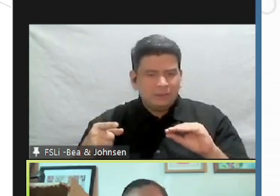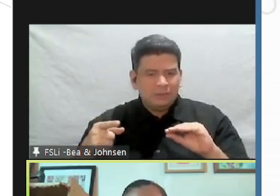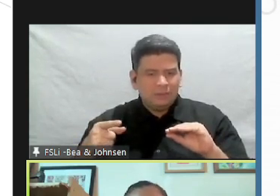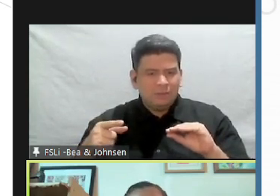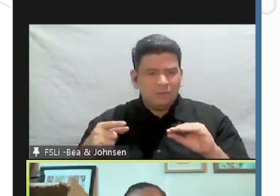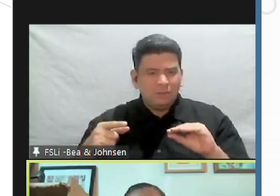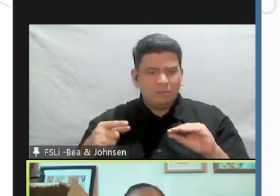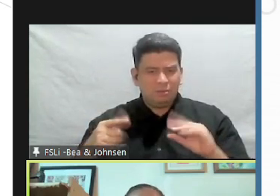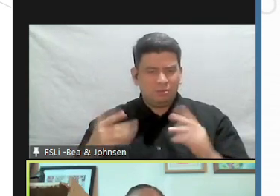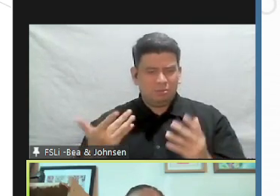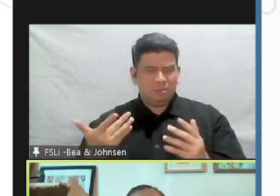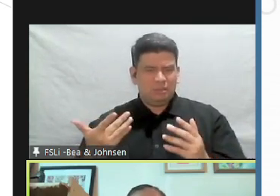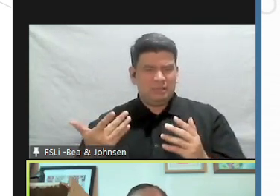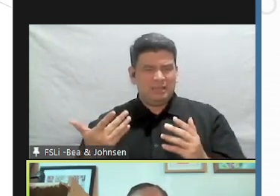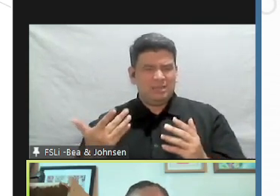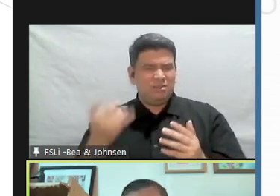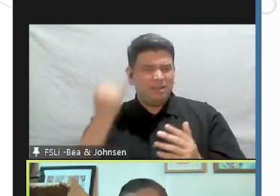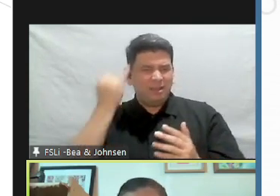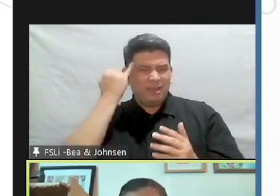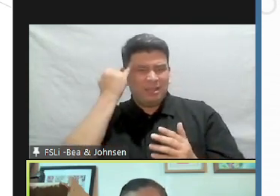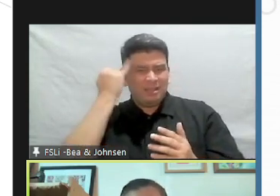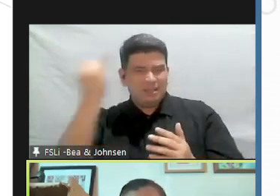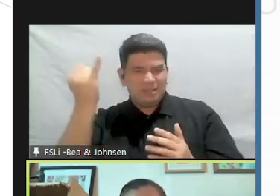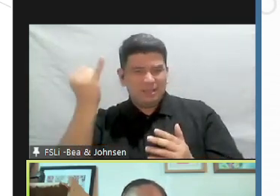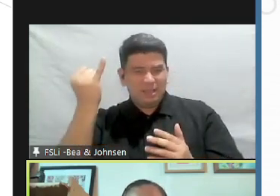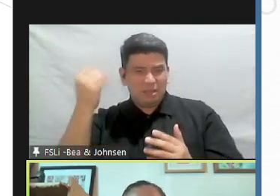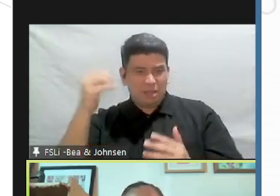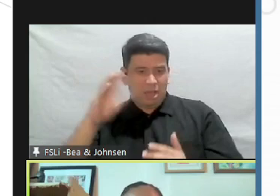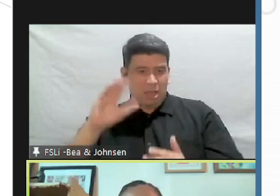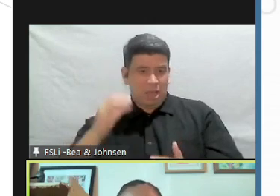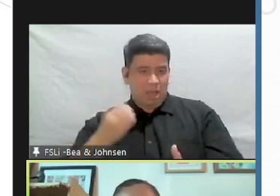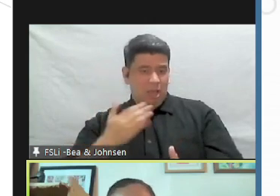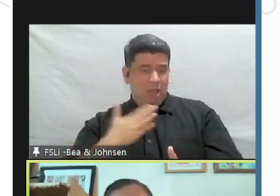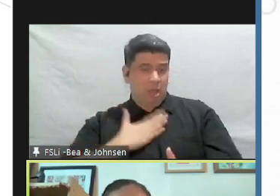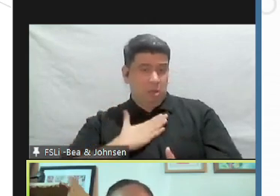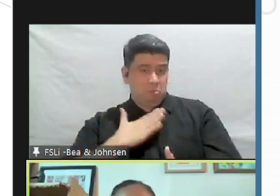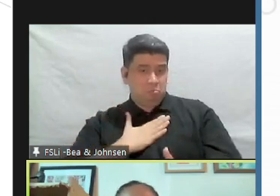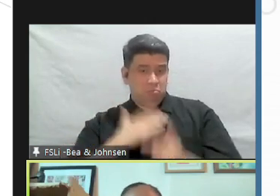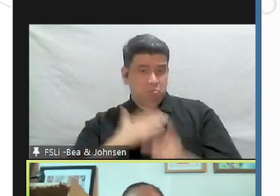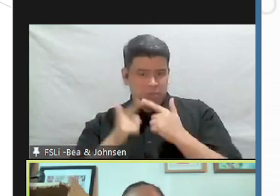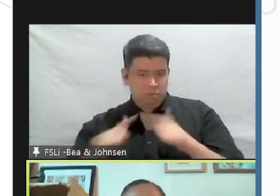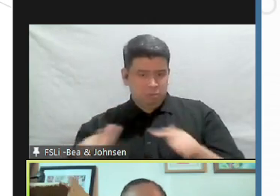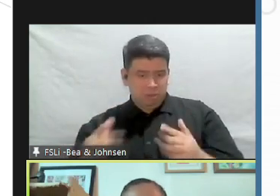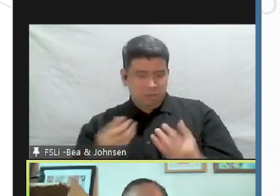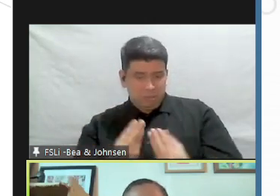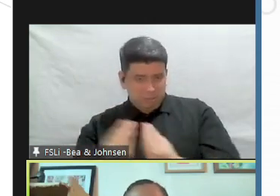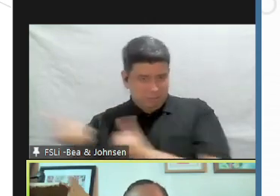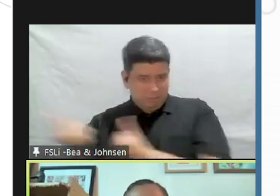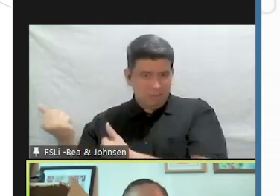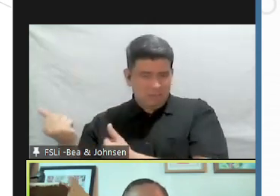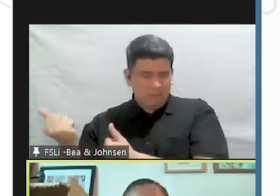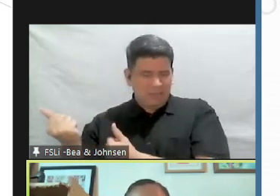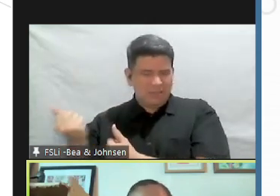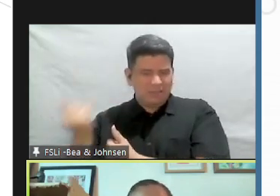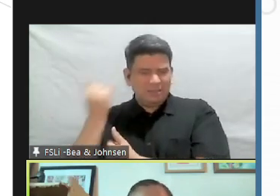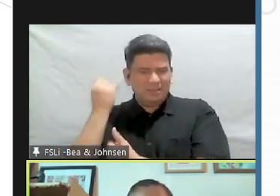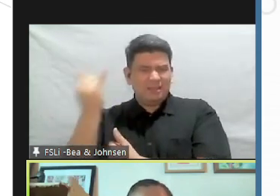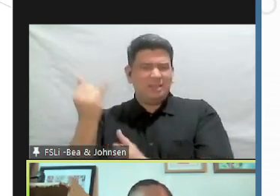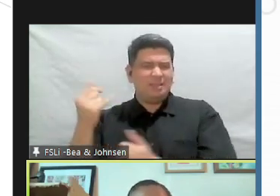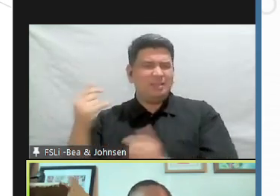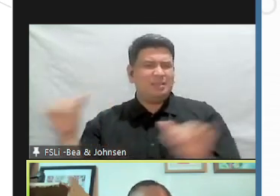kaming pinapatay sa pag-aalis ng aming lengguwahe. Sa pag-aalis ng mother tongue-based